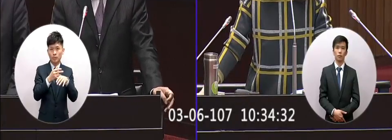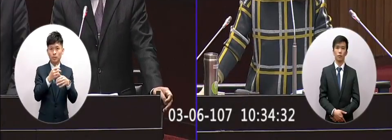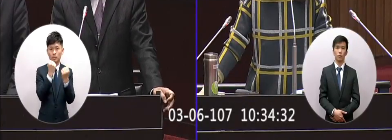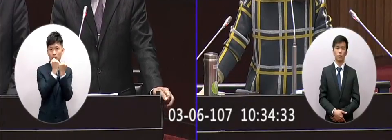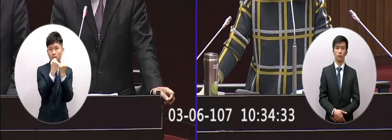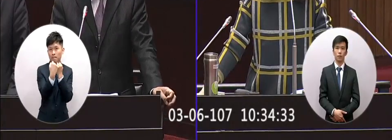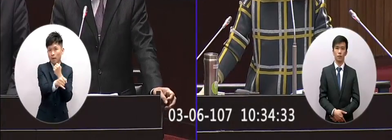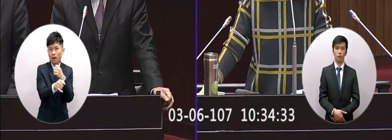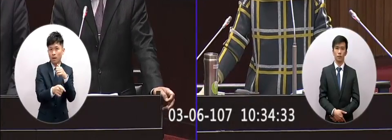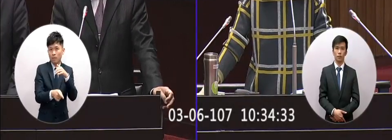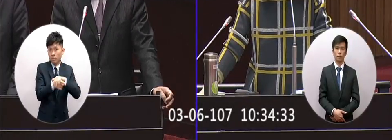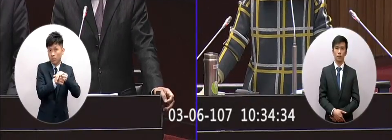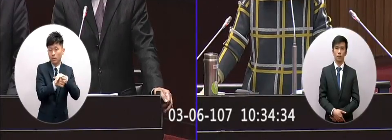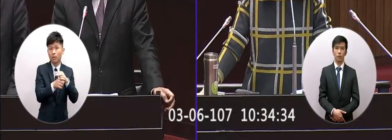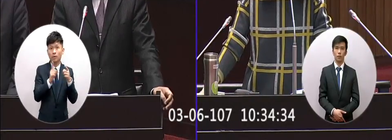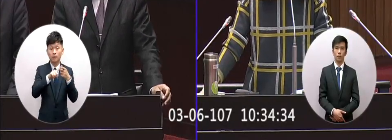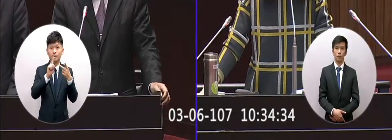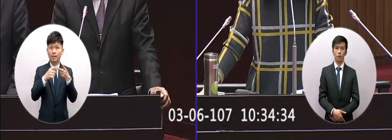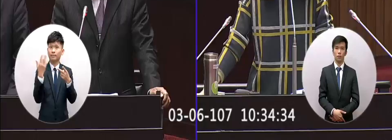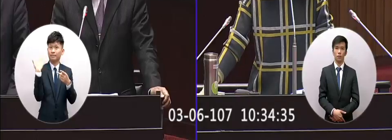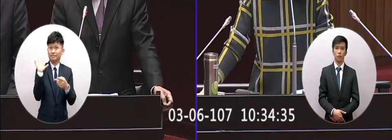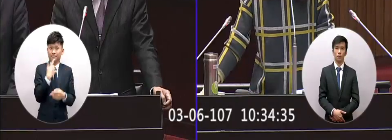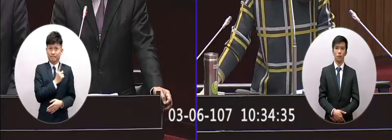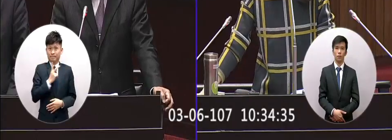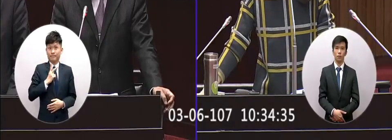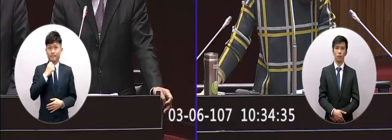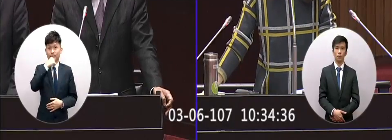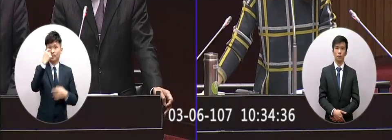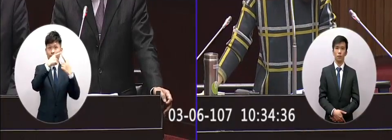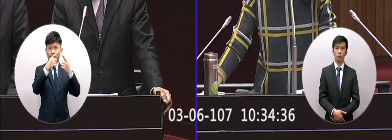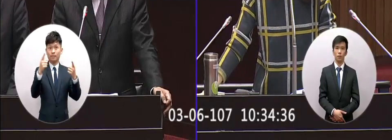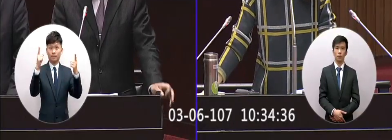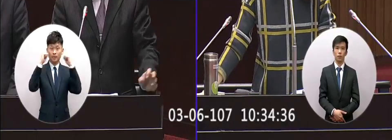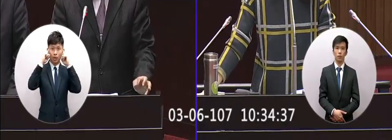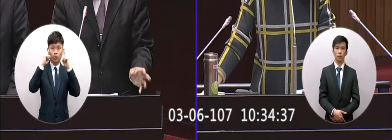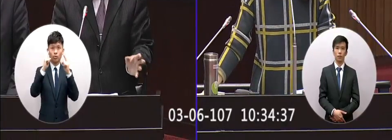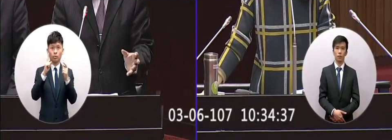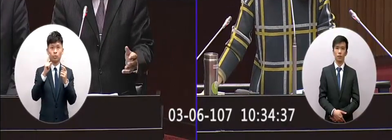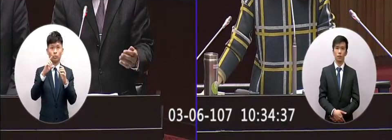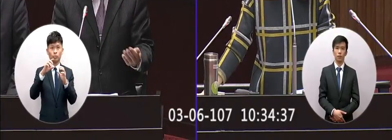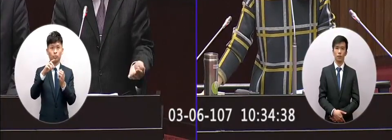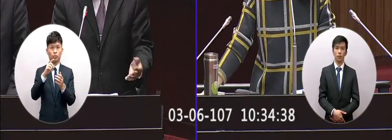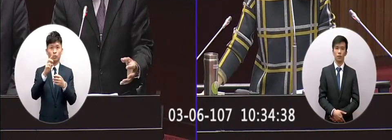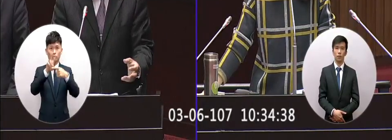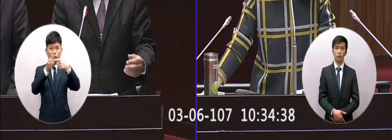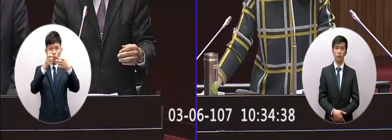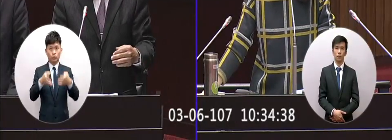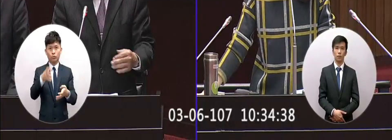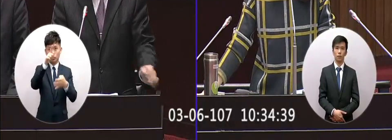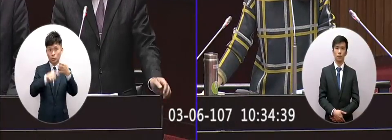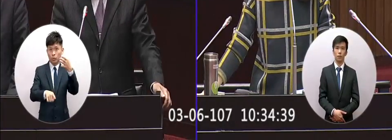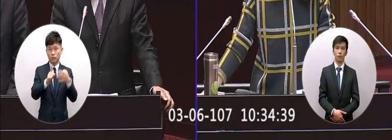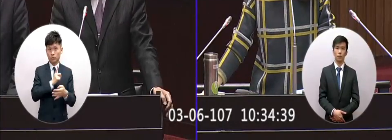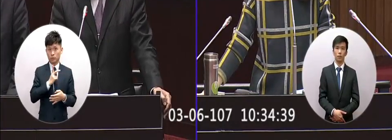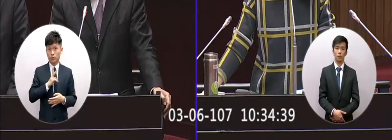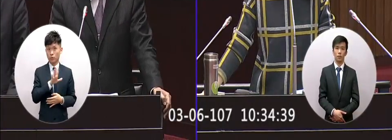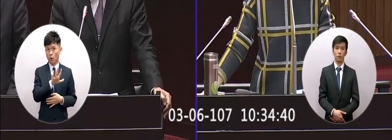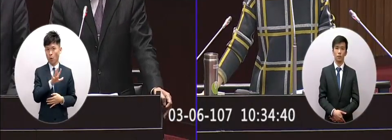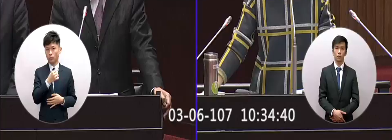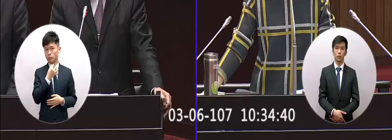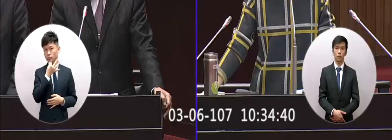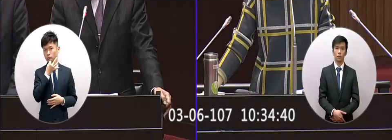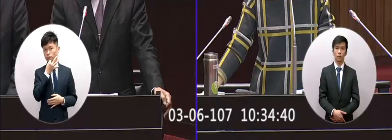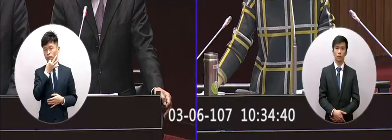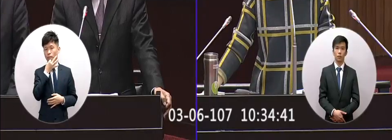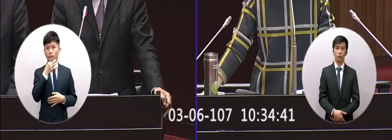及当时兼任这个台湾大的独立董事这样的资讯公开跟相关